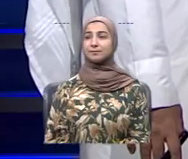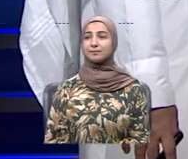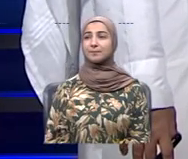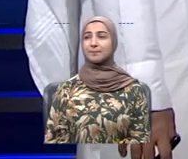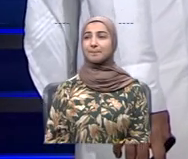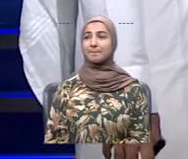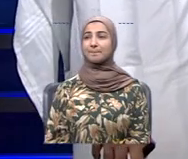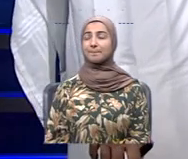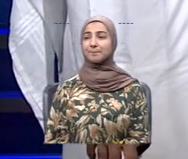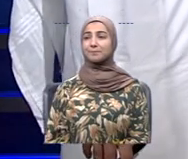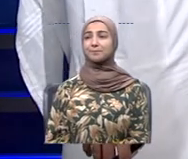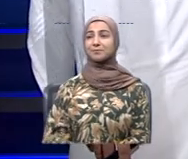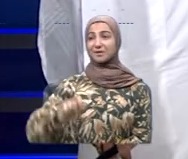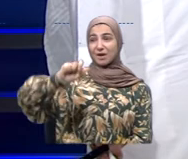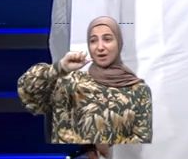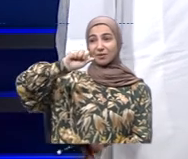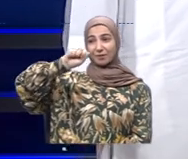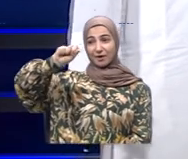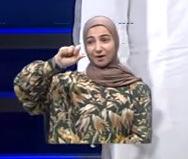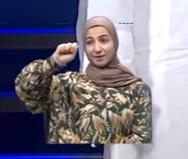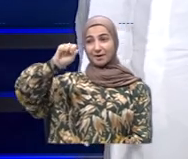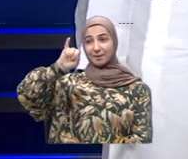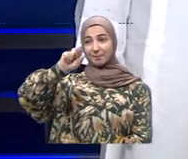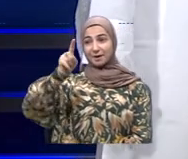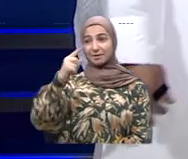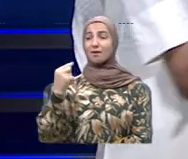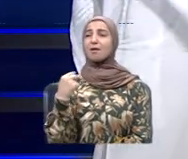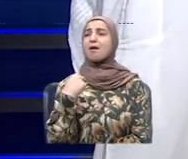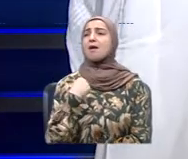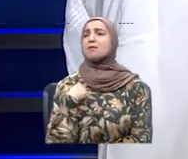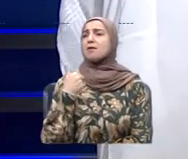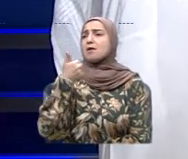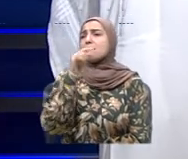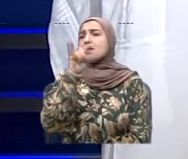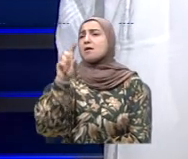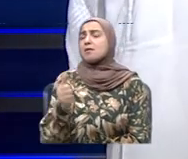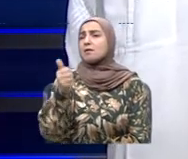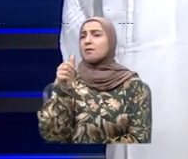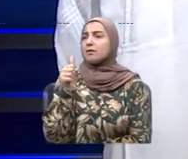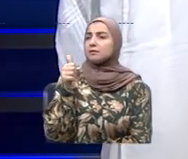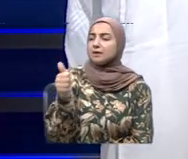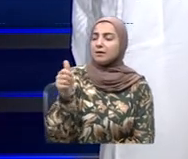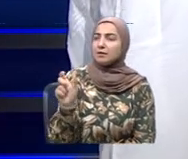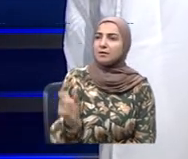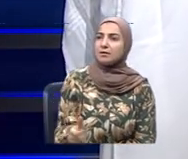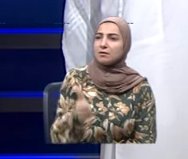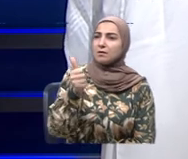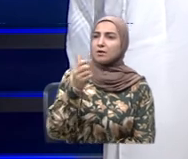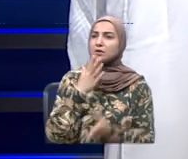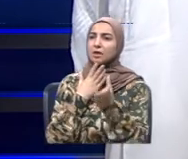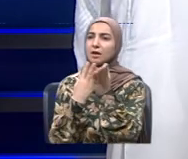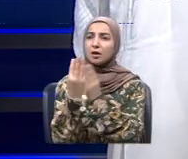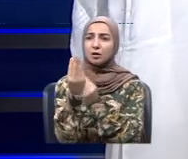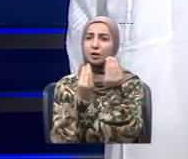الأول، المؤشر الأول هو وجود ضمير الأنا. حينما نتحدث عن حجاج نتحدث عن